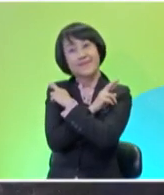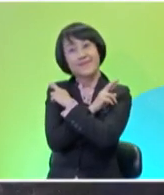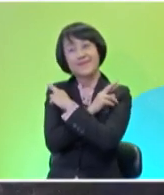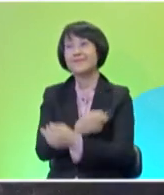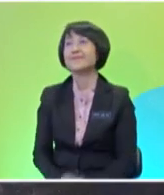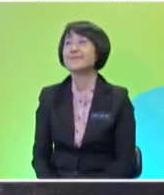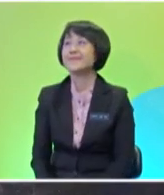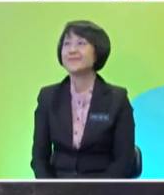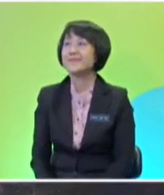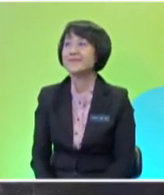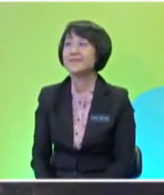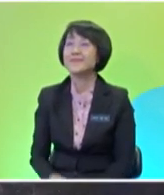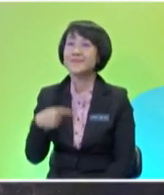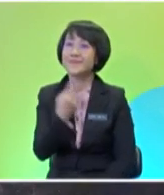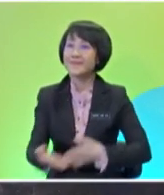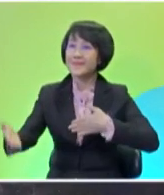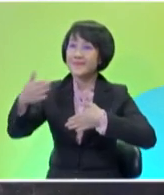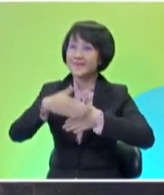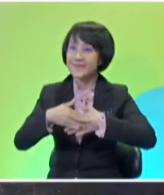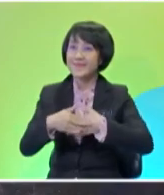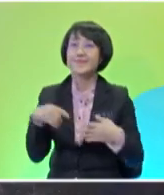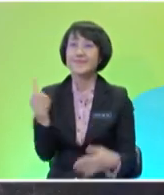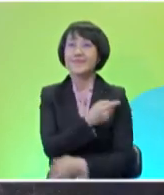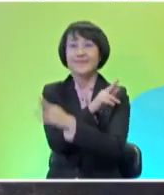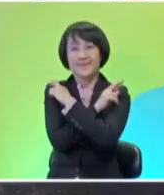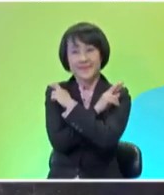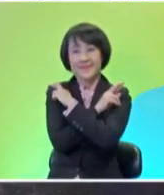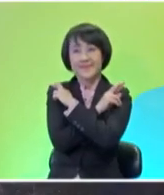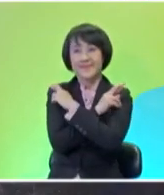kita kembali selepas ini kita lihat seketika